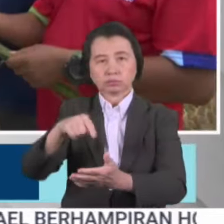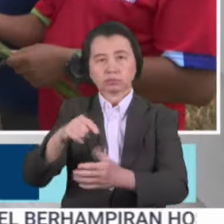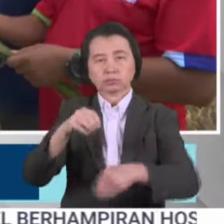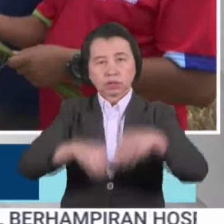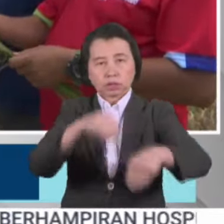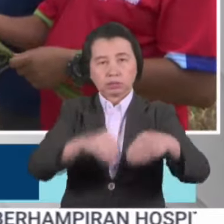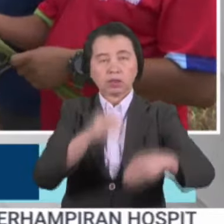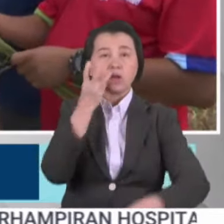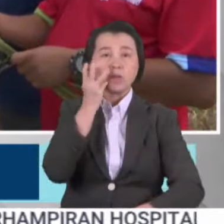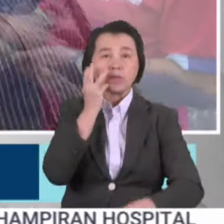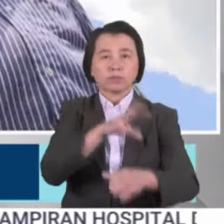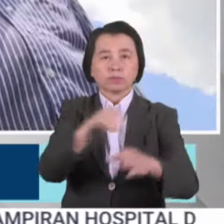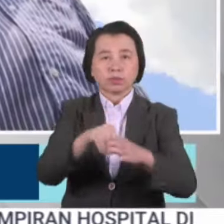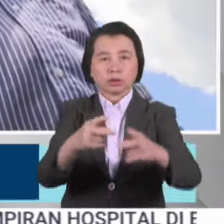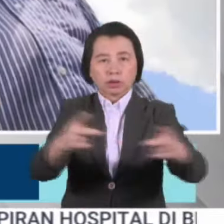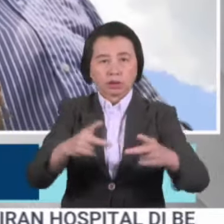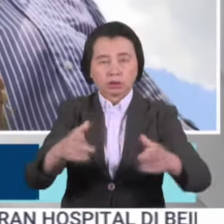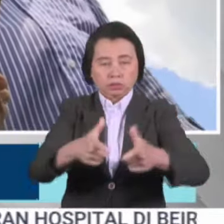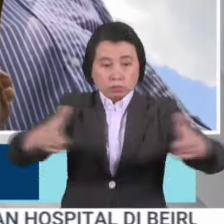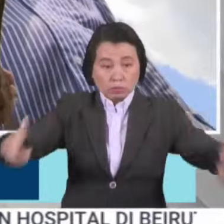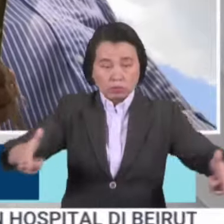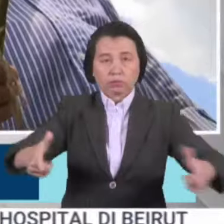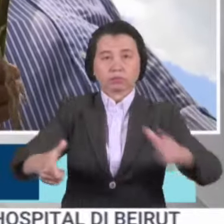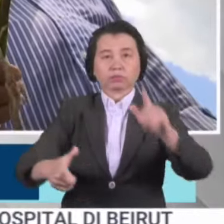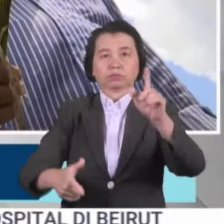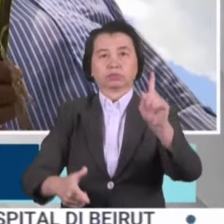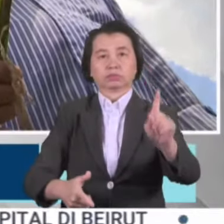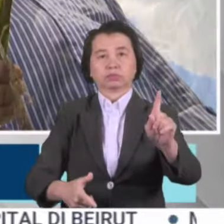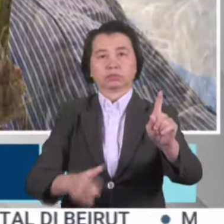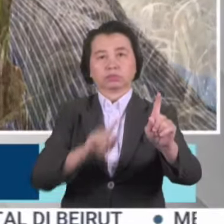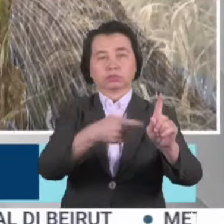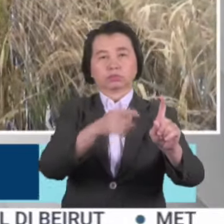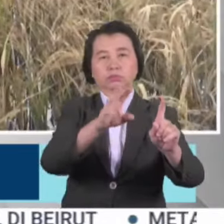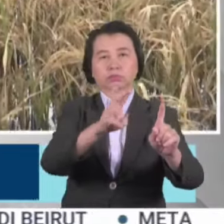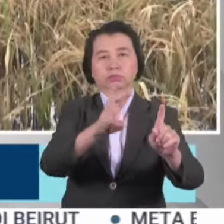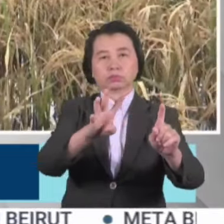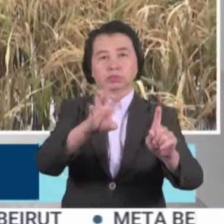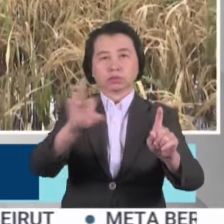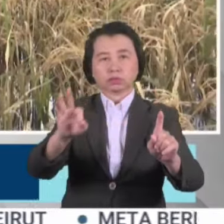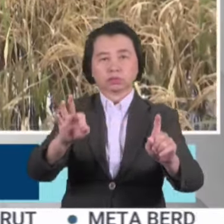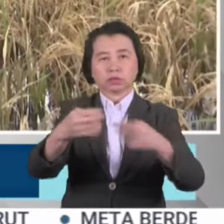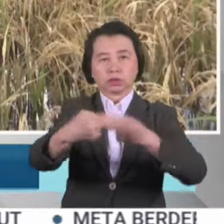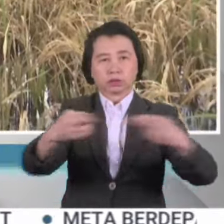padi melibatkan kawasan seluas 1,649 hektar.